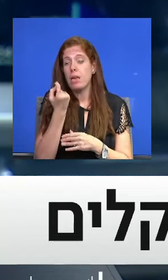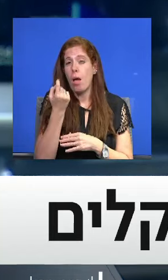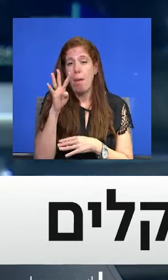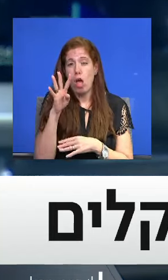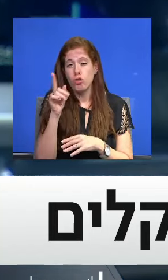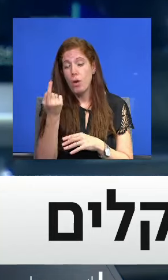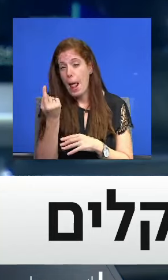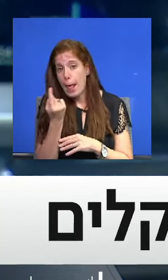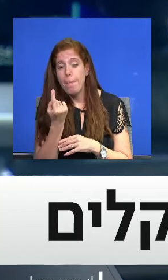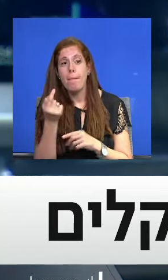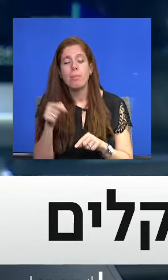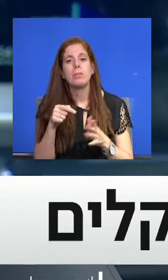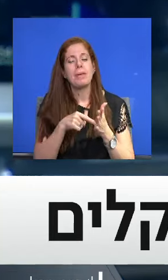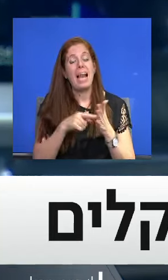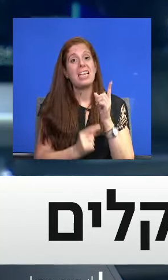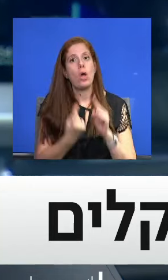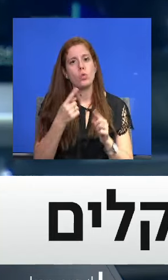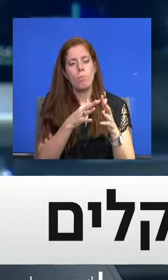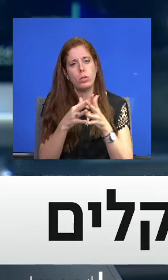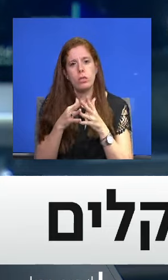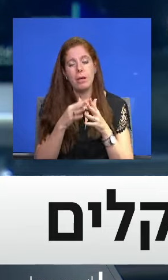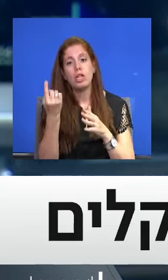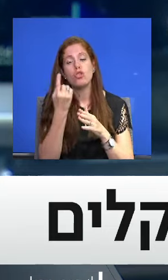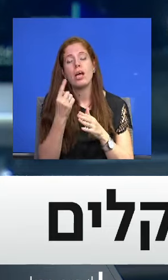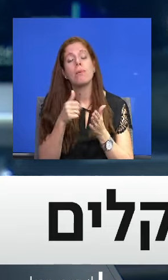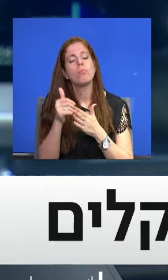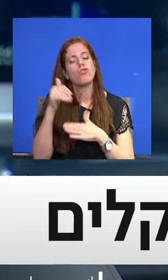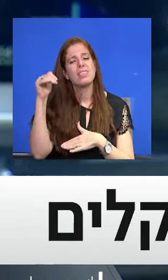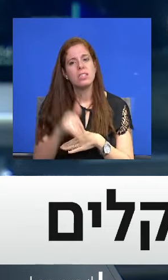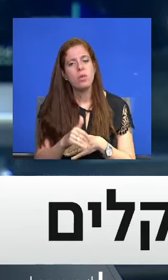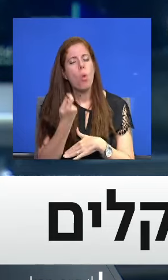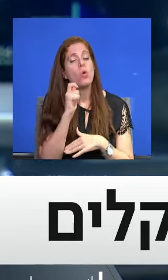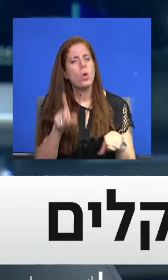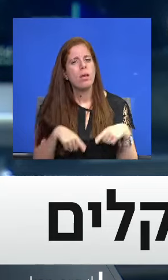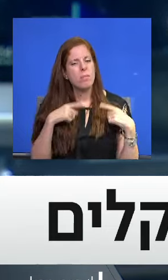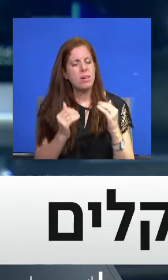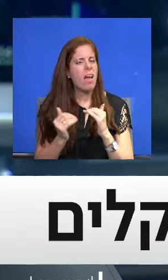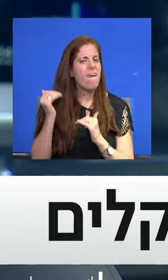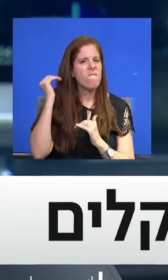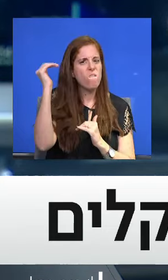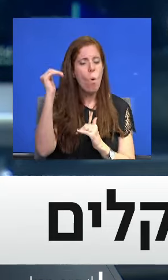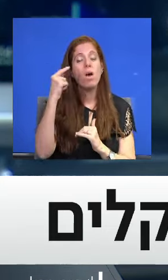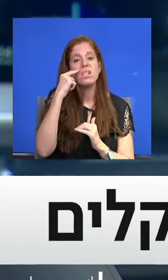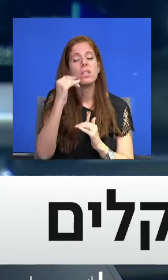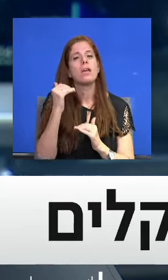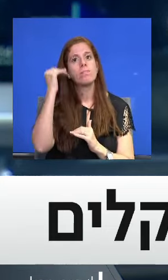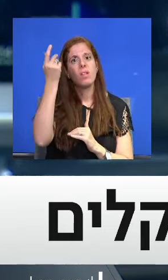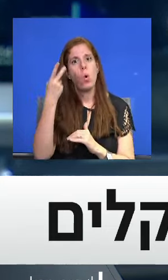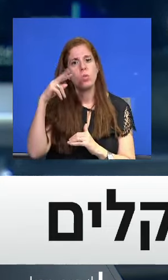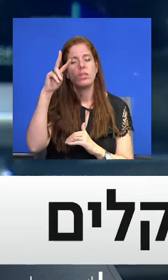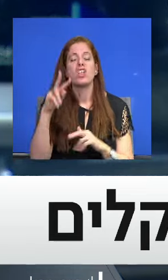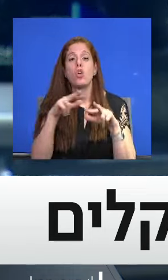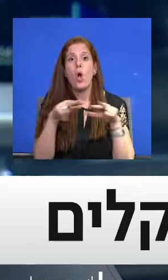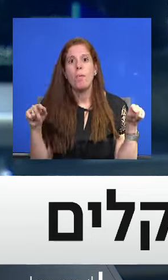כלכליות בארצות הברית. השקל ממשיך לצלול, יוקר המחיה הגבוה בישראל צפוי לזנק יותר, כשכל המצב